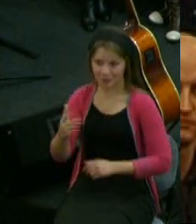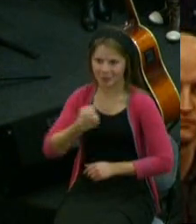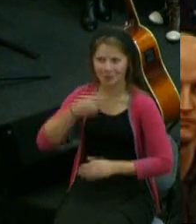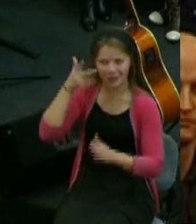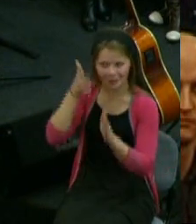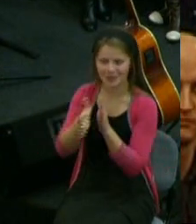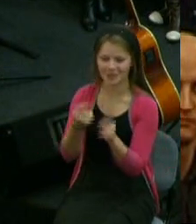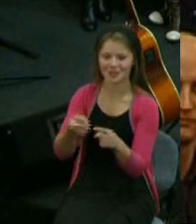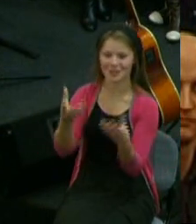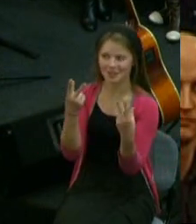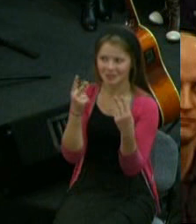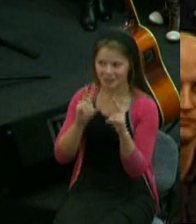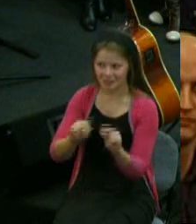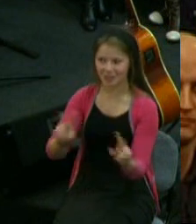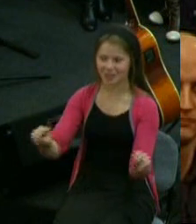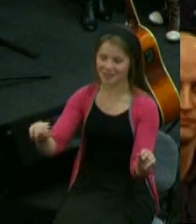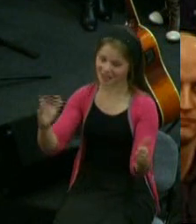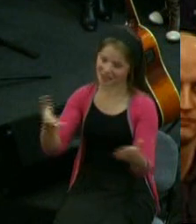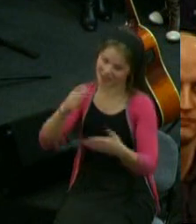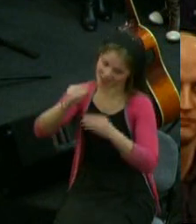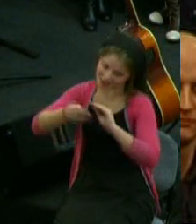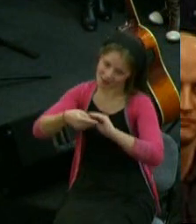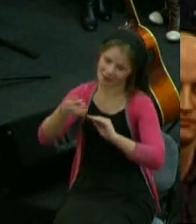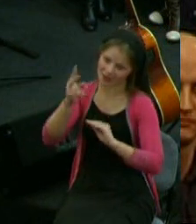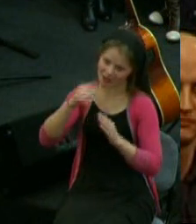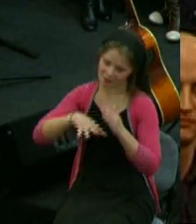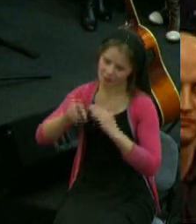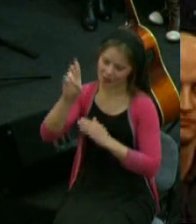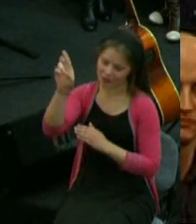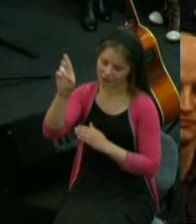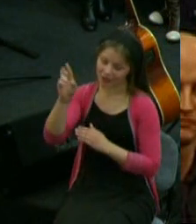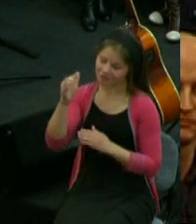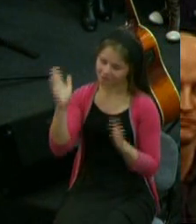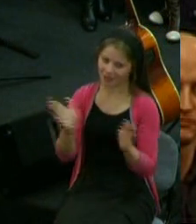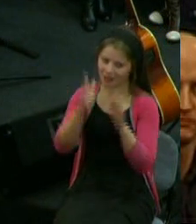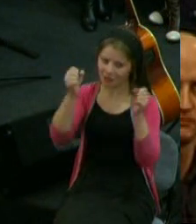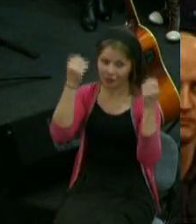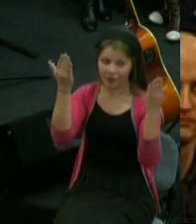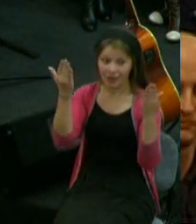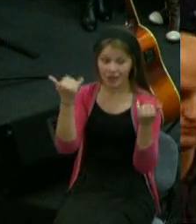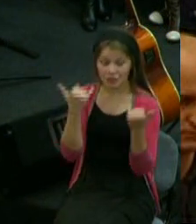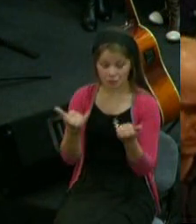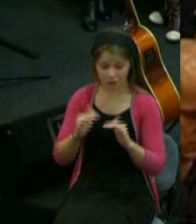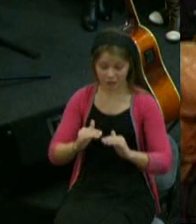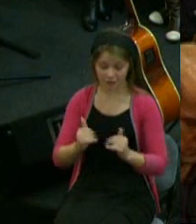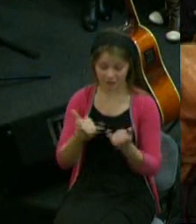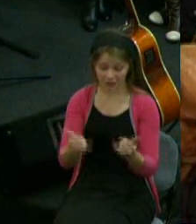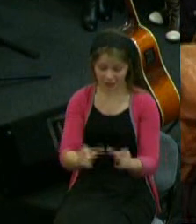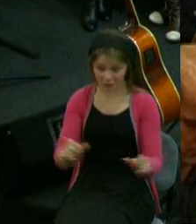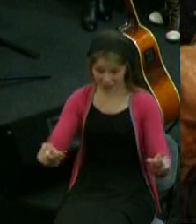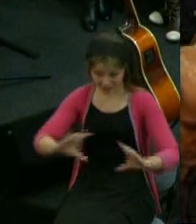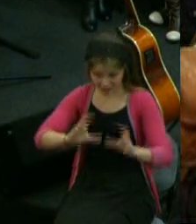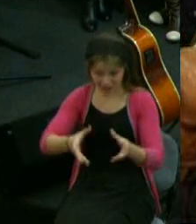це щастя, щастя, яке є заховане в Бозі. Алілюя! Брати і сестри, і сьогодні для людей цього світу